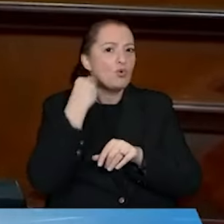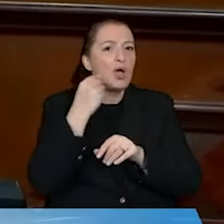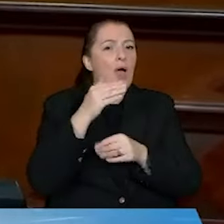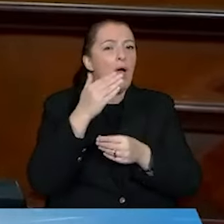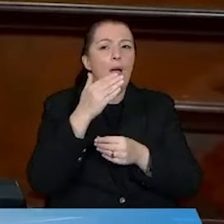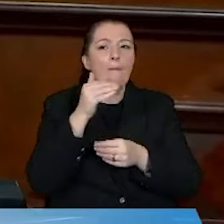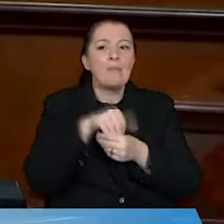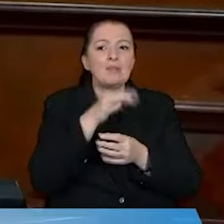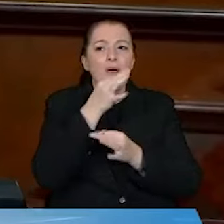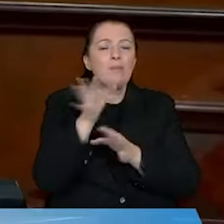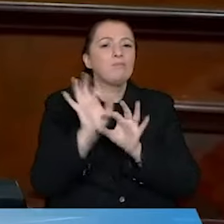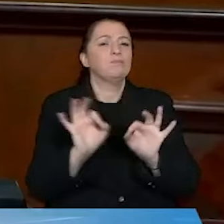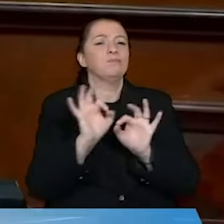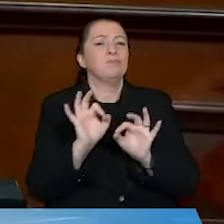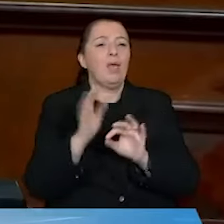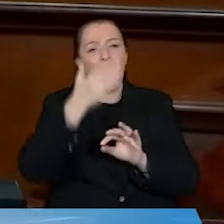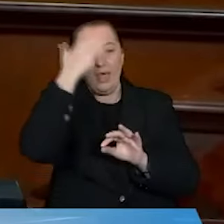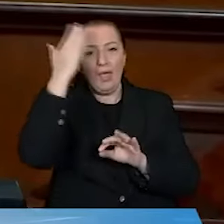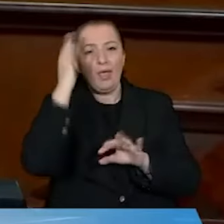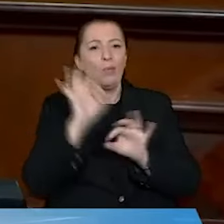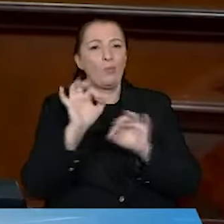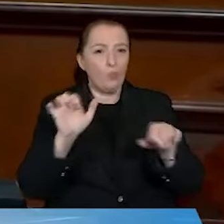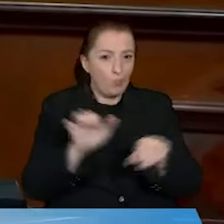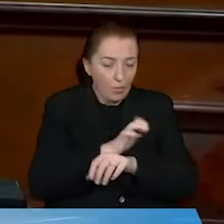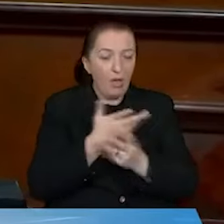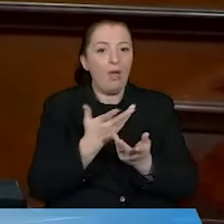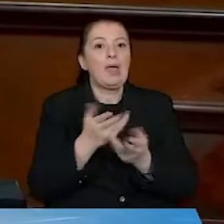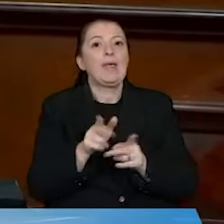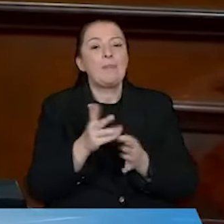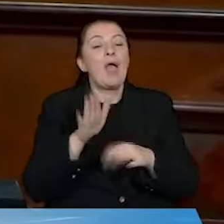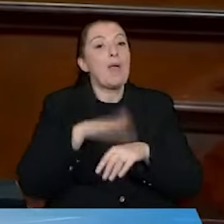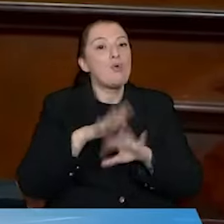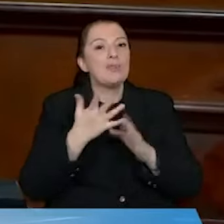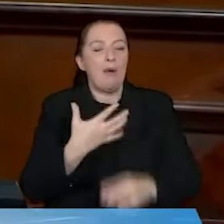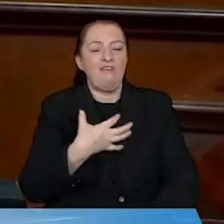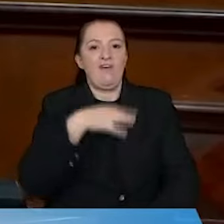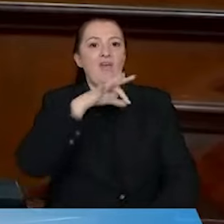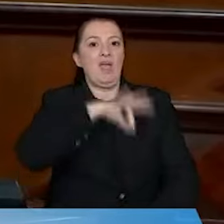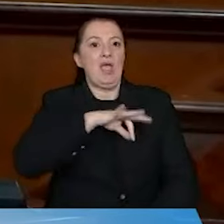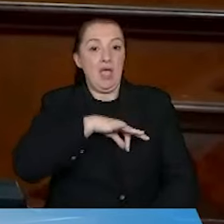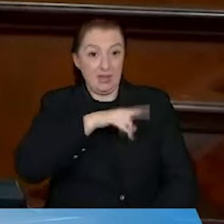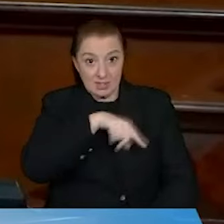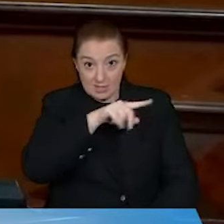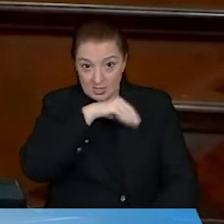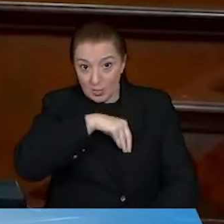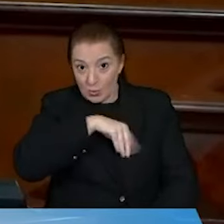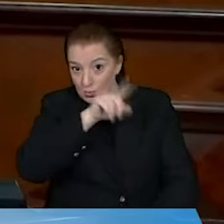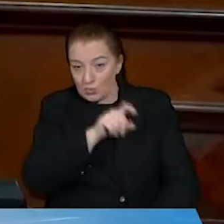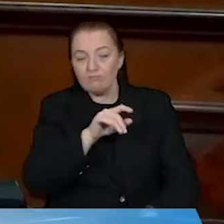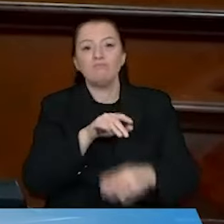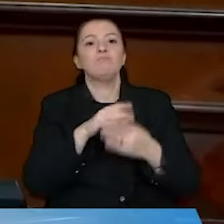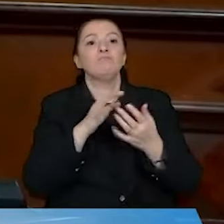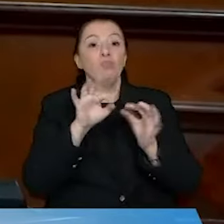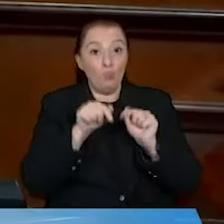ederek yaptılar. Nasıl olsa bir şey olmuyor değil mi? Yapıyoruz ama yanımıza kar kalıyor diyorsunuz değil mi? Bakın buradan